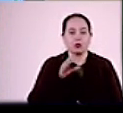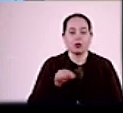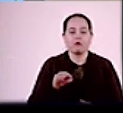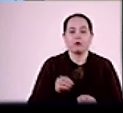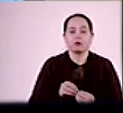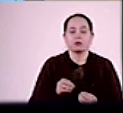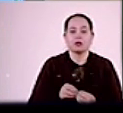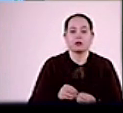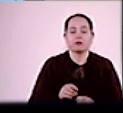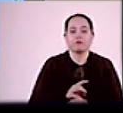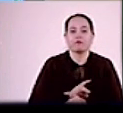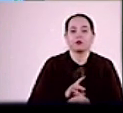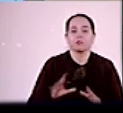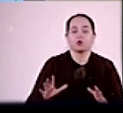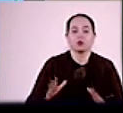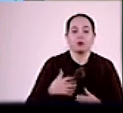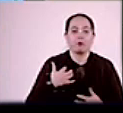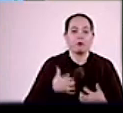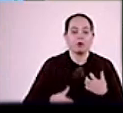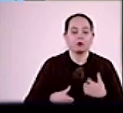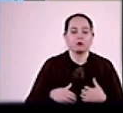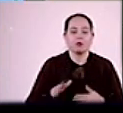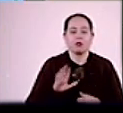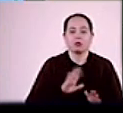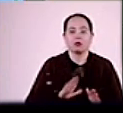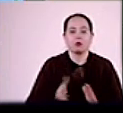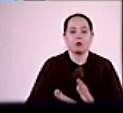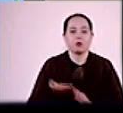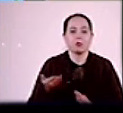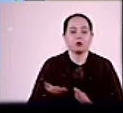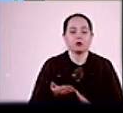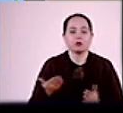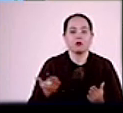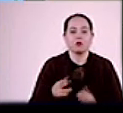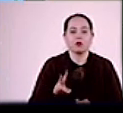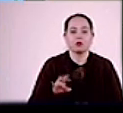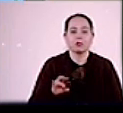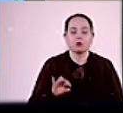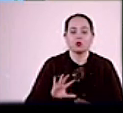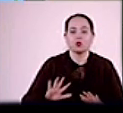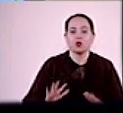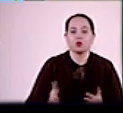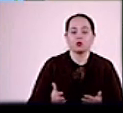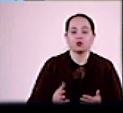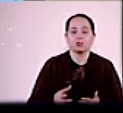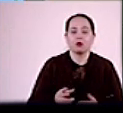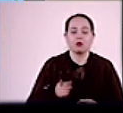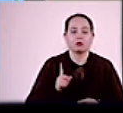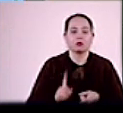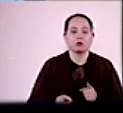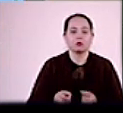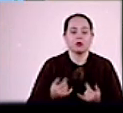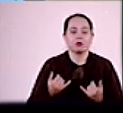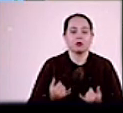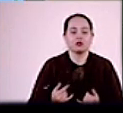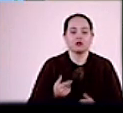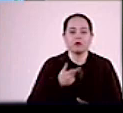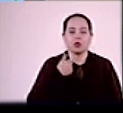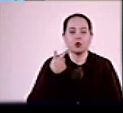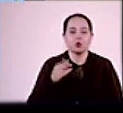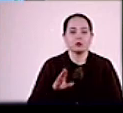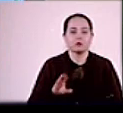постоянно восторженной поспешности не пропустить какого-нибудь случая настоящего